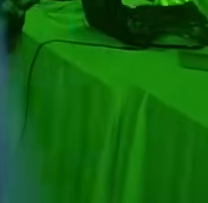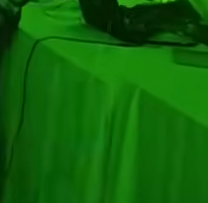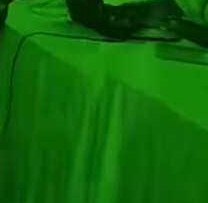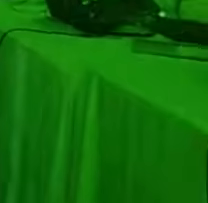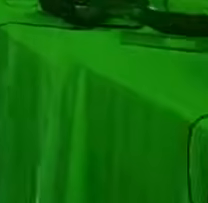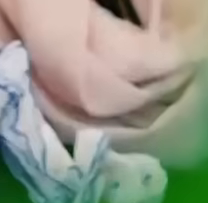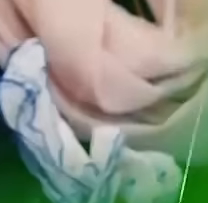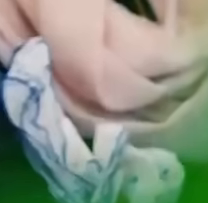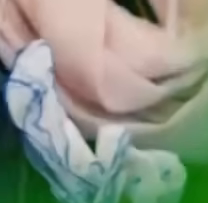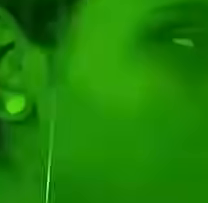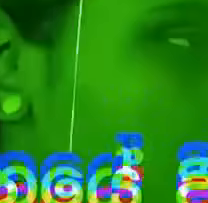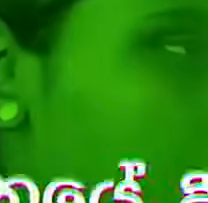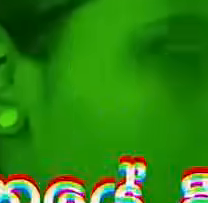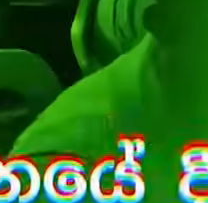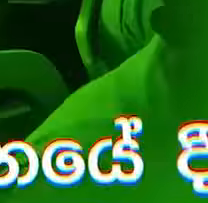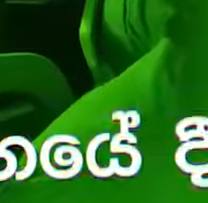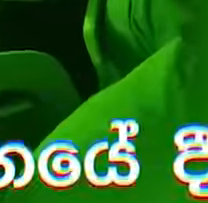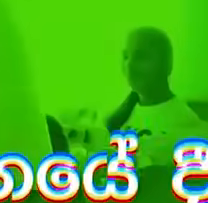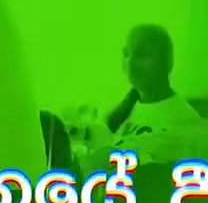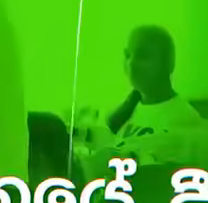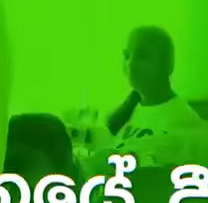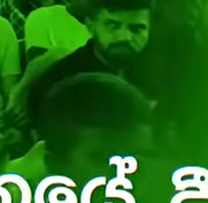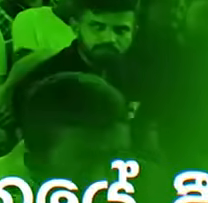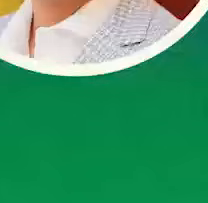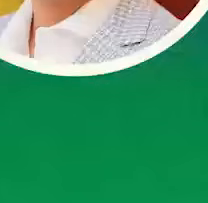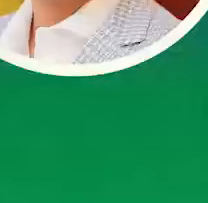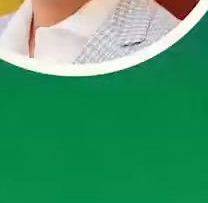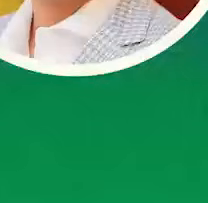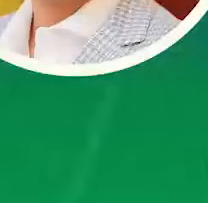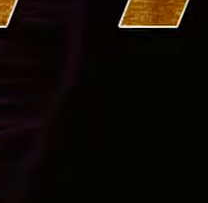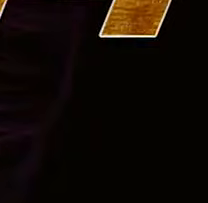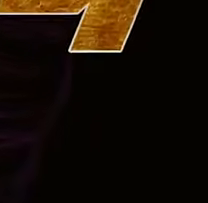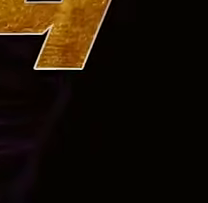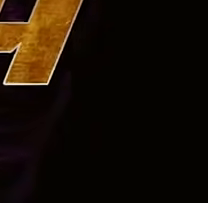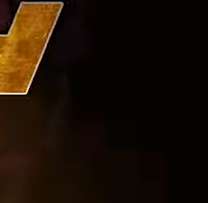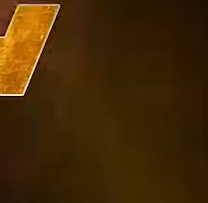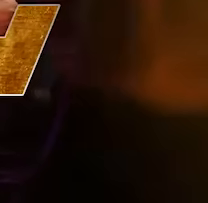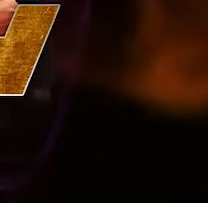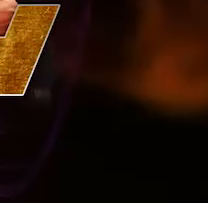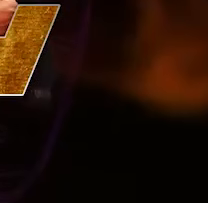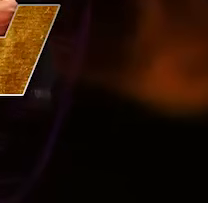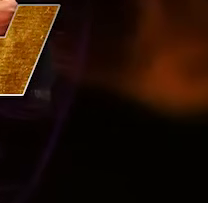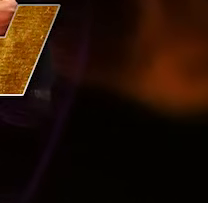ජයගමු ශ්‍රී ලංකා ජූලි 12 සහ 13 කිලිනොච්චිය මධ්‍ය මහාවිද්‍යාලයේ ක්‍රීඩාංගණයේදී.